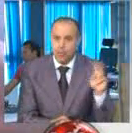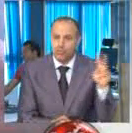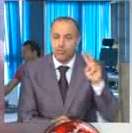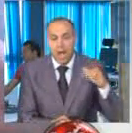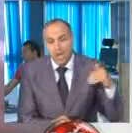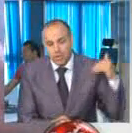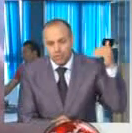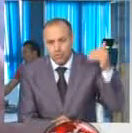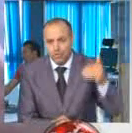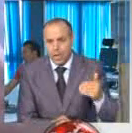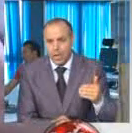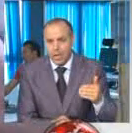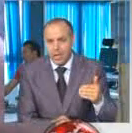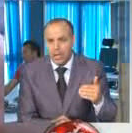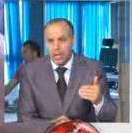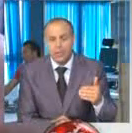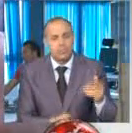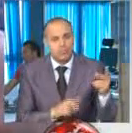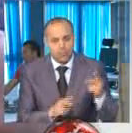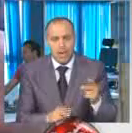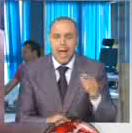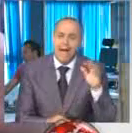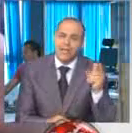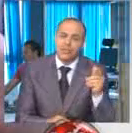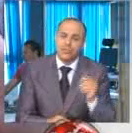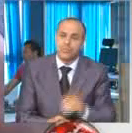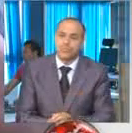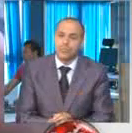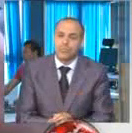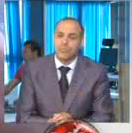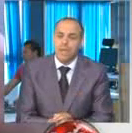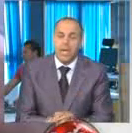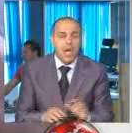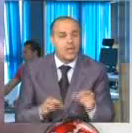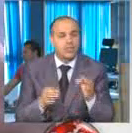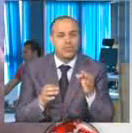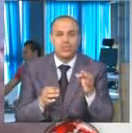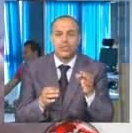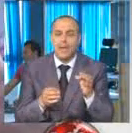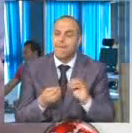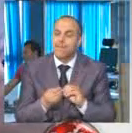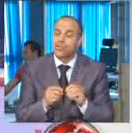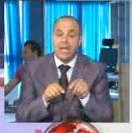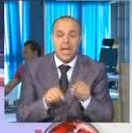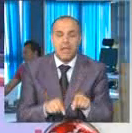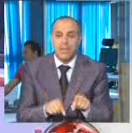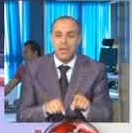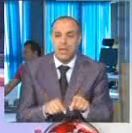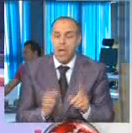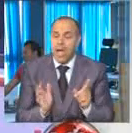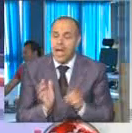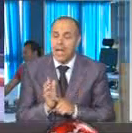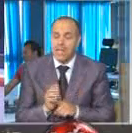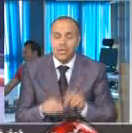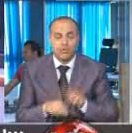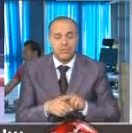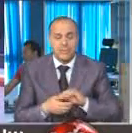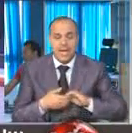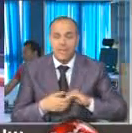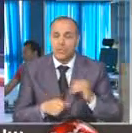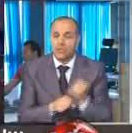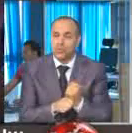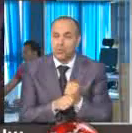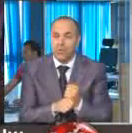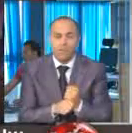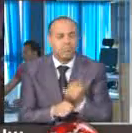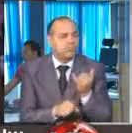القادم 3 جوان ايضا من اجل معناها ايجاد مخرج لهذا الوضع. واكد حسين العباسي وجود